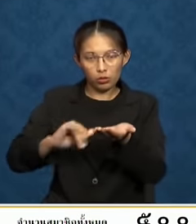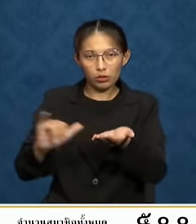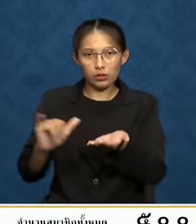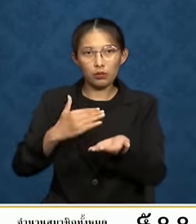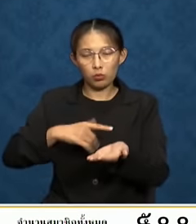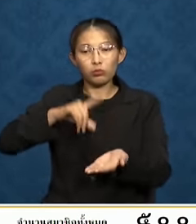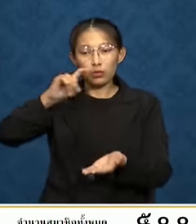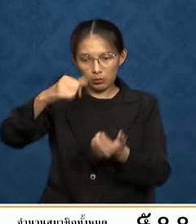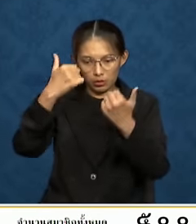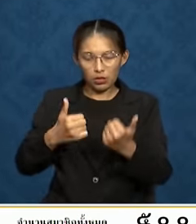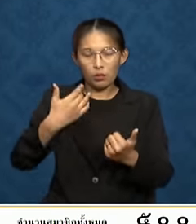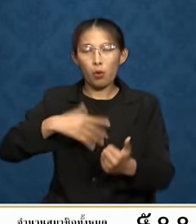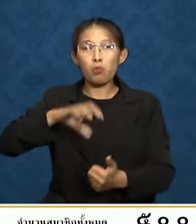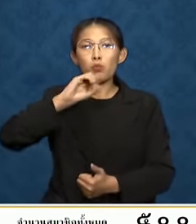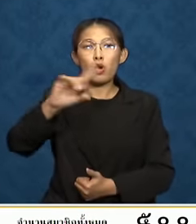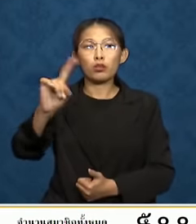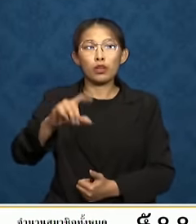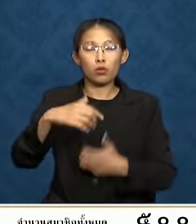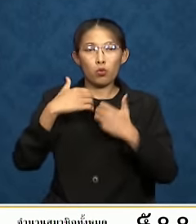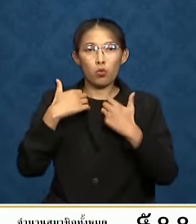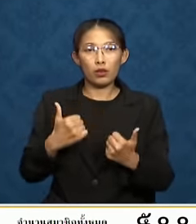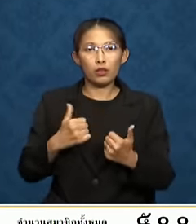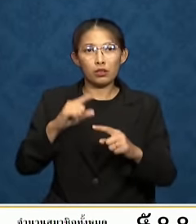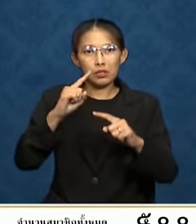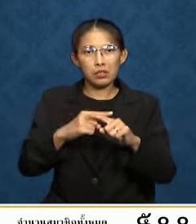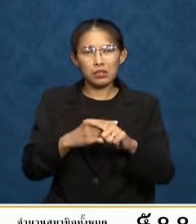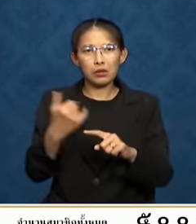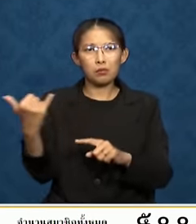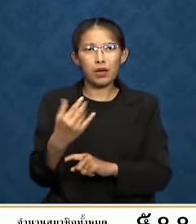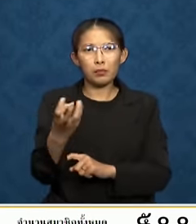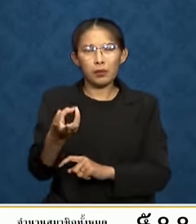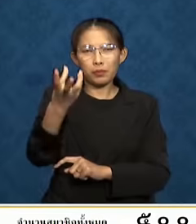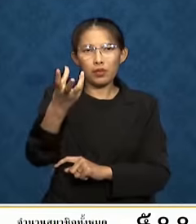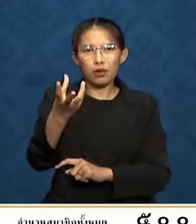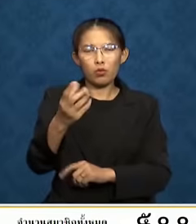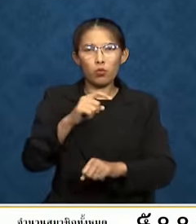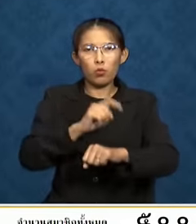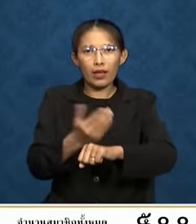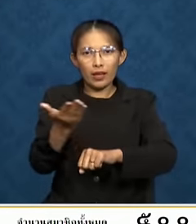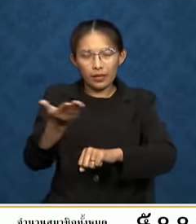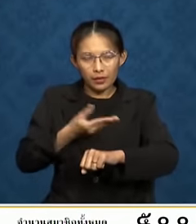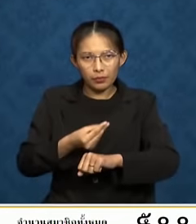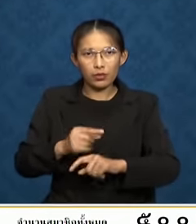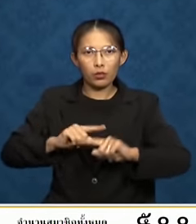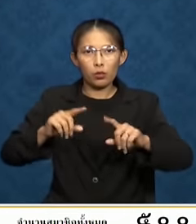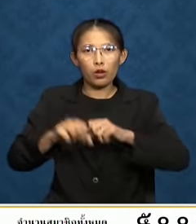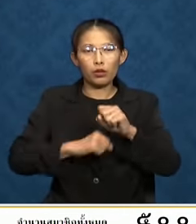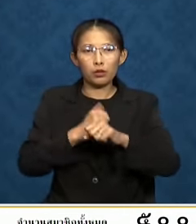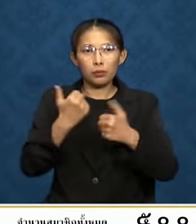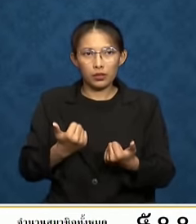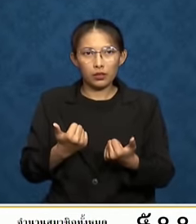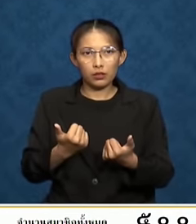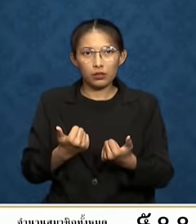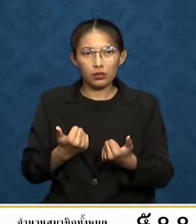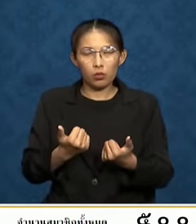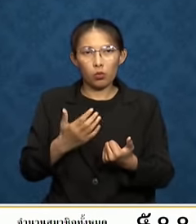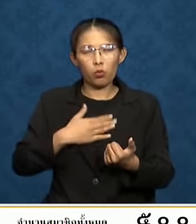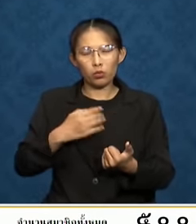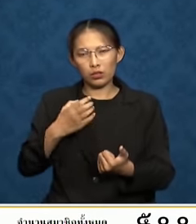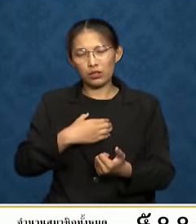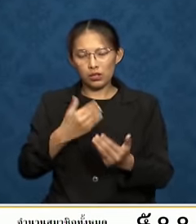ถามผมที่นี่ผมก็บอกว่านี่ผมเพิ่งมาไม่กี่เดือนขอเวลาหน่อยพอมาปีนี้ปั๊บตัวเลขนี้มาตั้งใจจะมาเอา